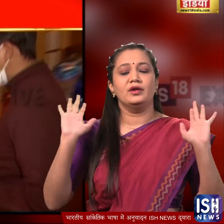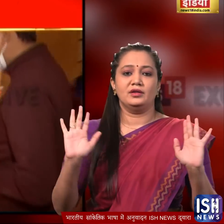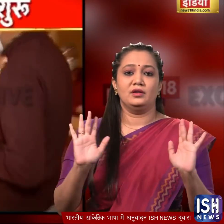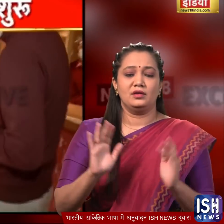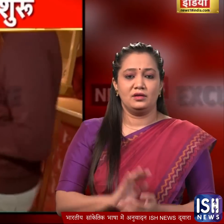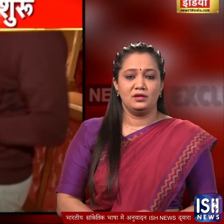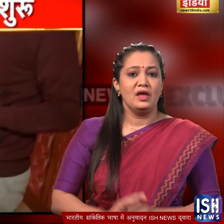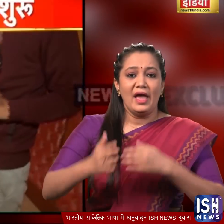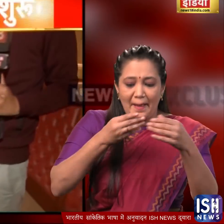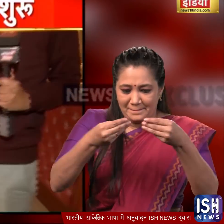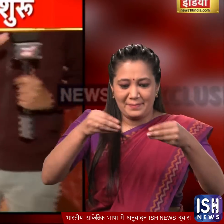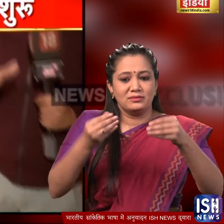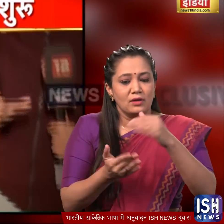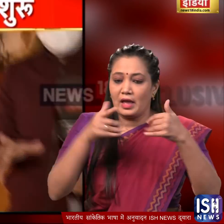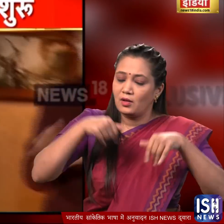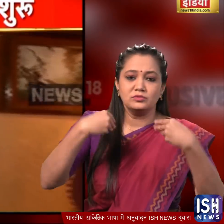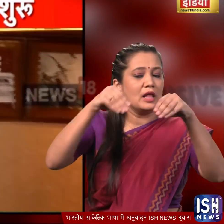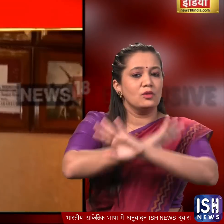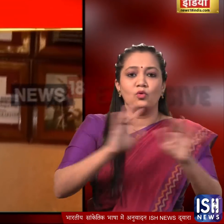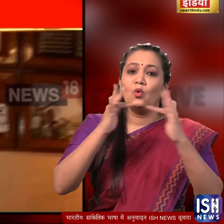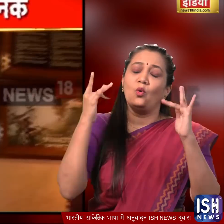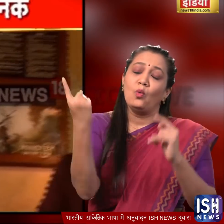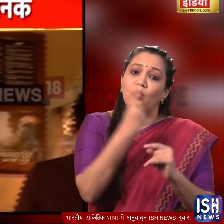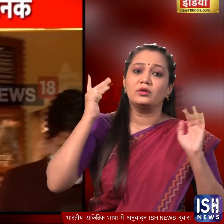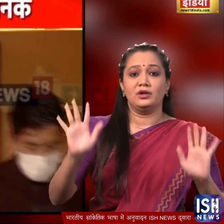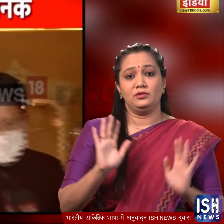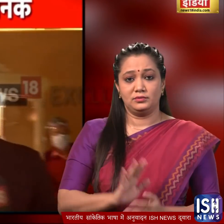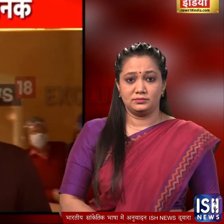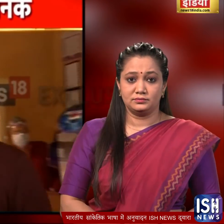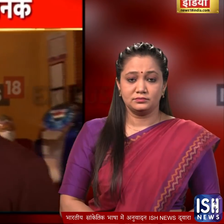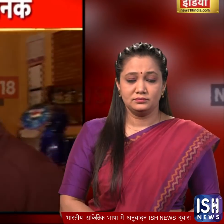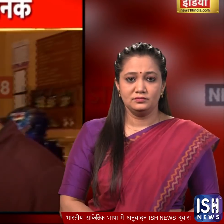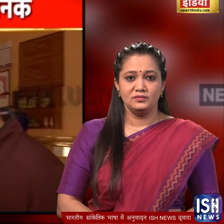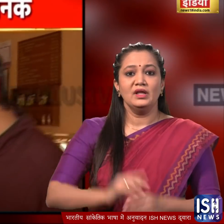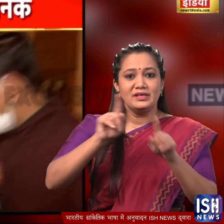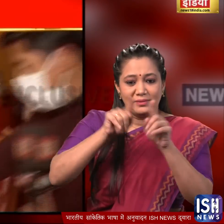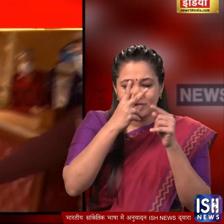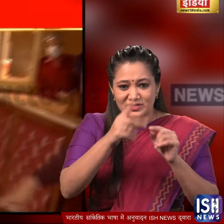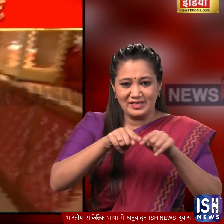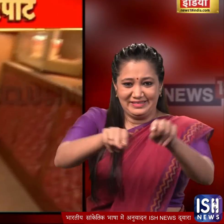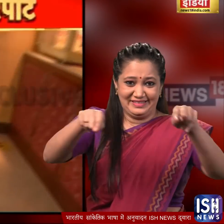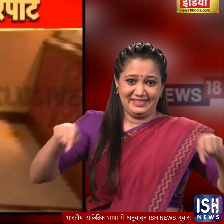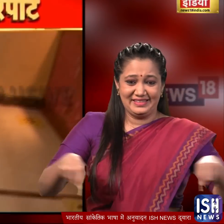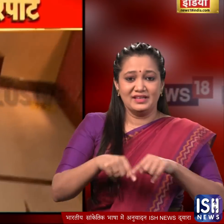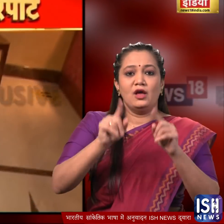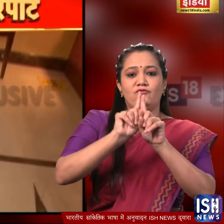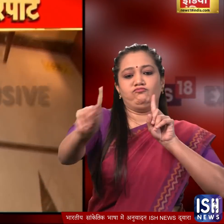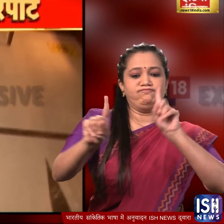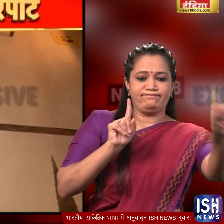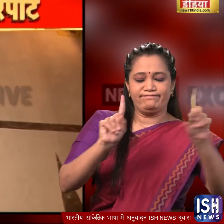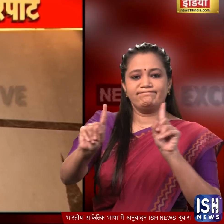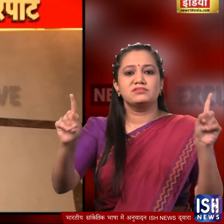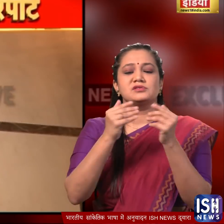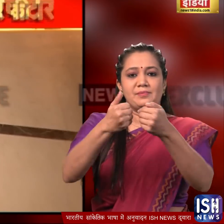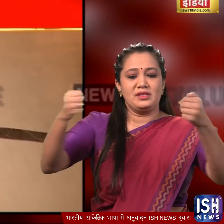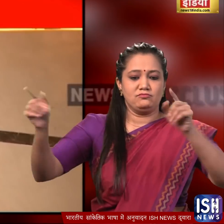क्योंकि किसी तरीके से टिकट नहीं दी जा रही है, डिजिटल टिकट पर ही काम चल रहा है। और यहाँ पर भी मार्किंग की गई है, आप देखें तो ये सोशल डिस्टेंसिंग के